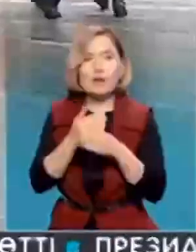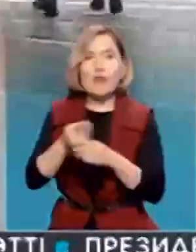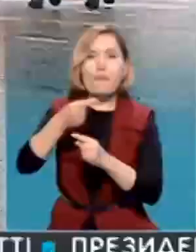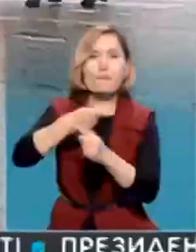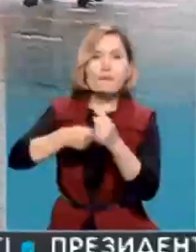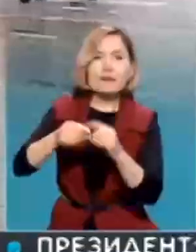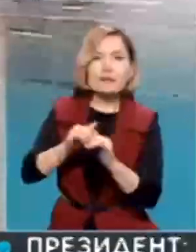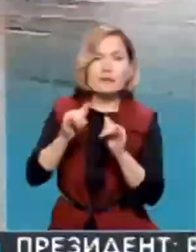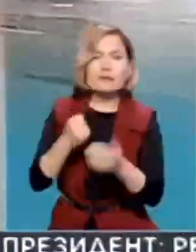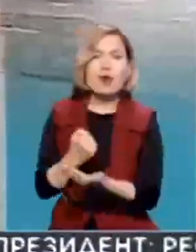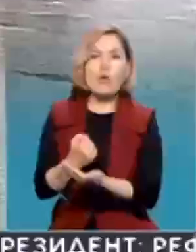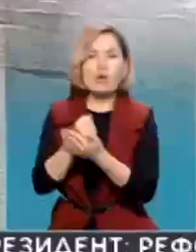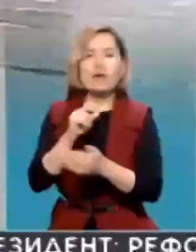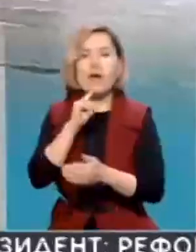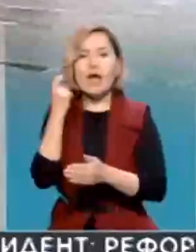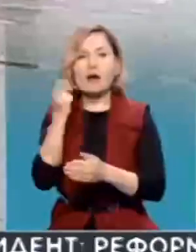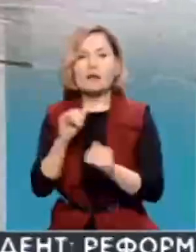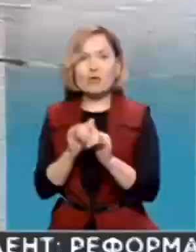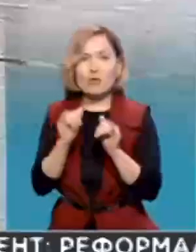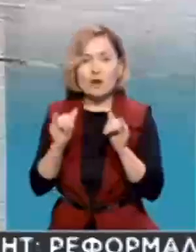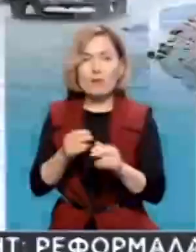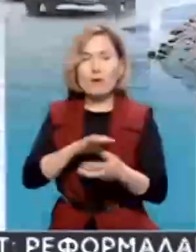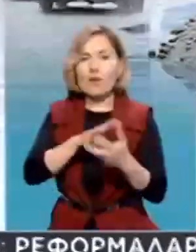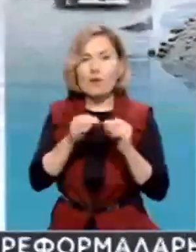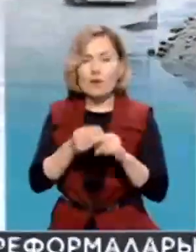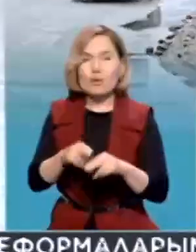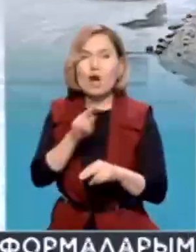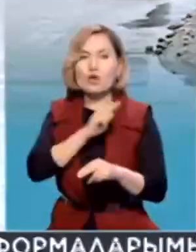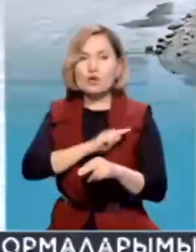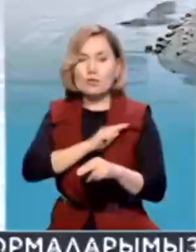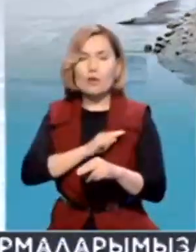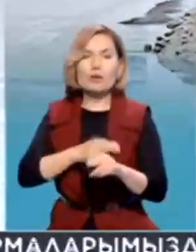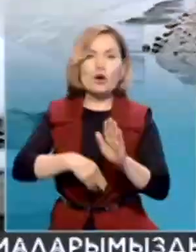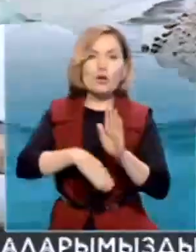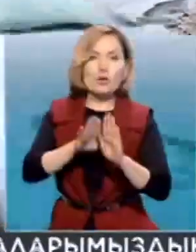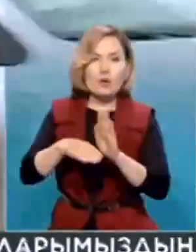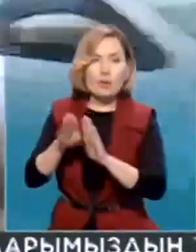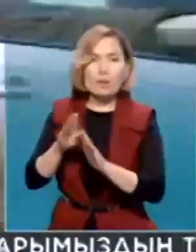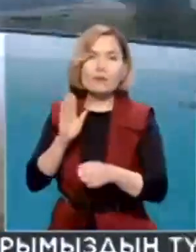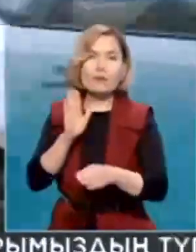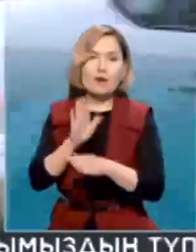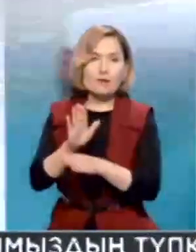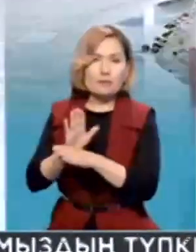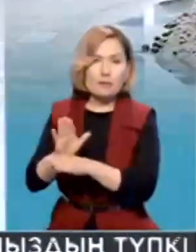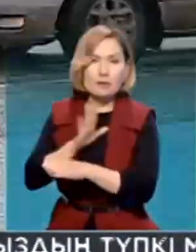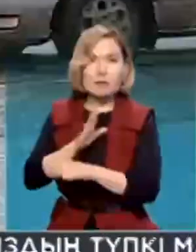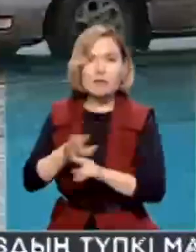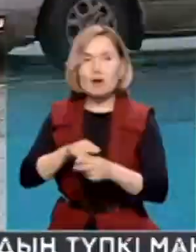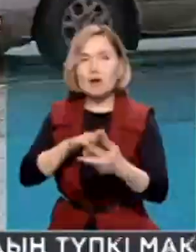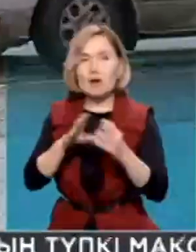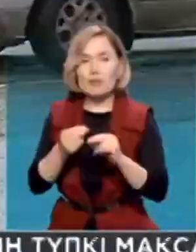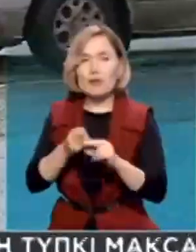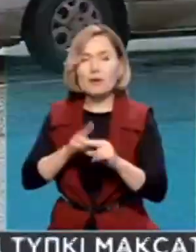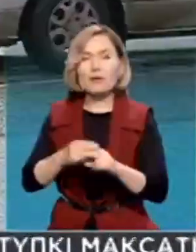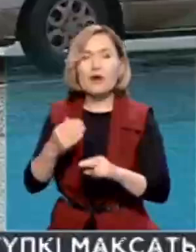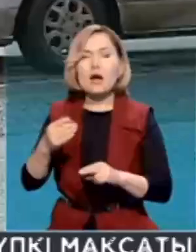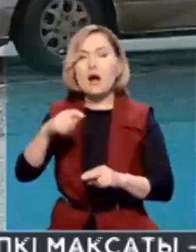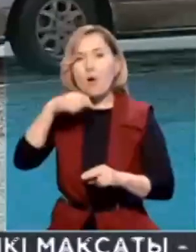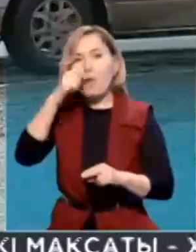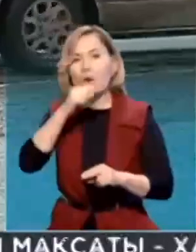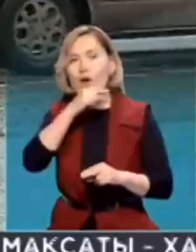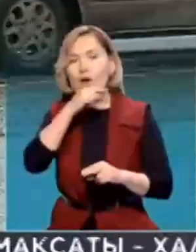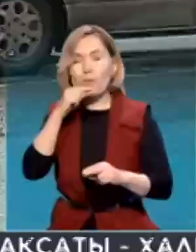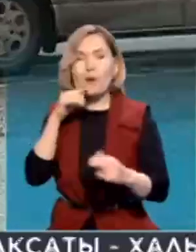қолдап, экономиканы әртараптандыру, монополияға қарсы күрес секілді бағыттар бойынша тапсырмалар жүктеді. Өйткені геосаяси